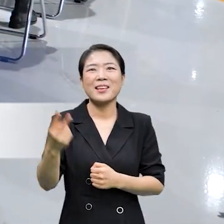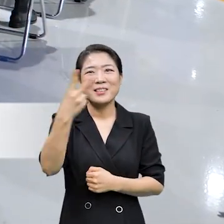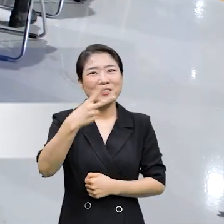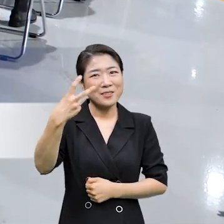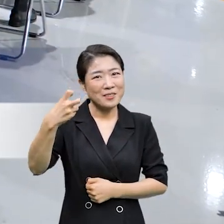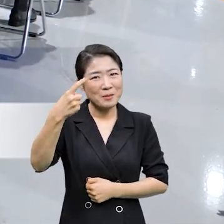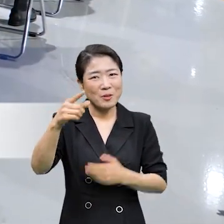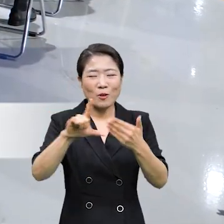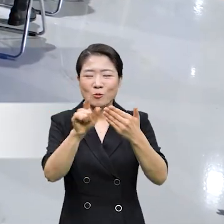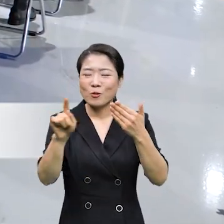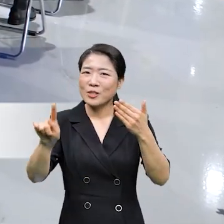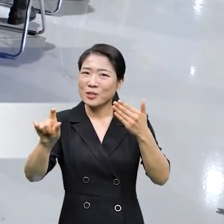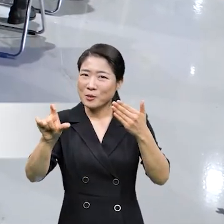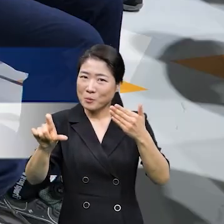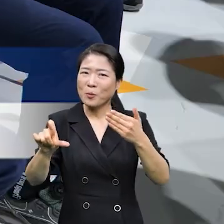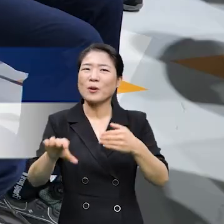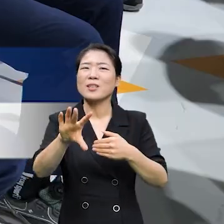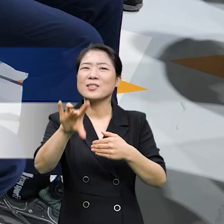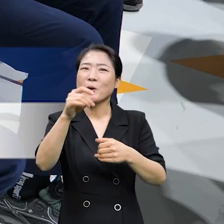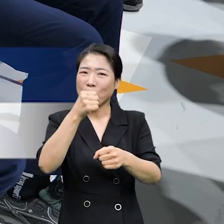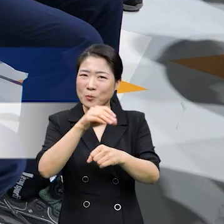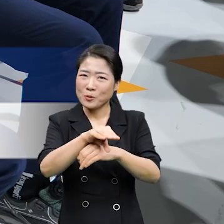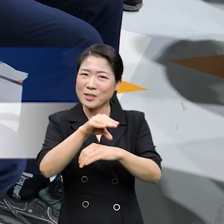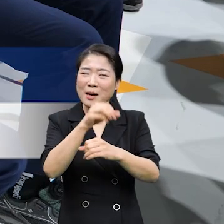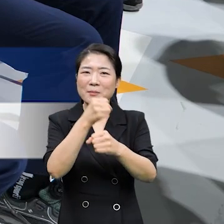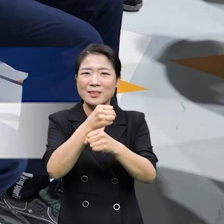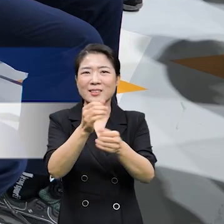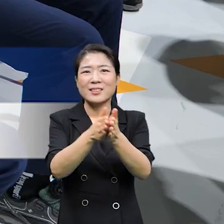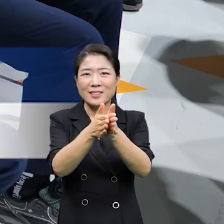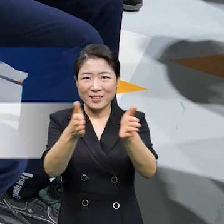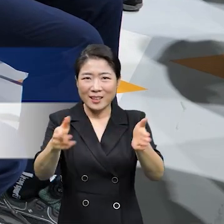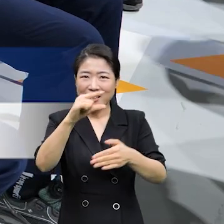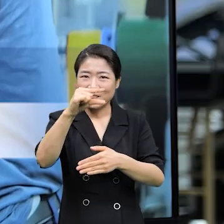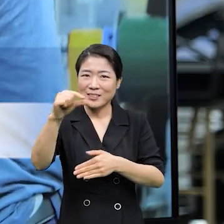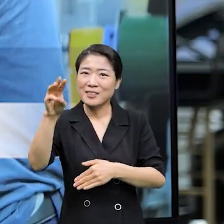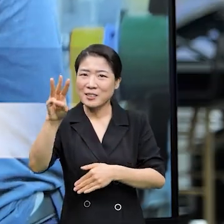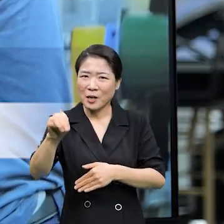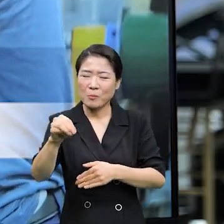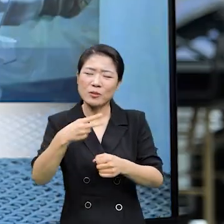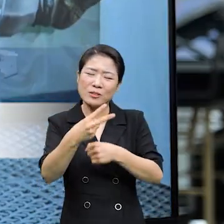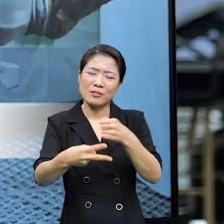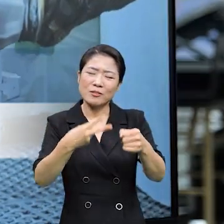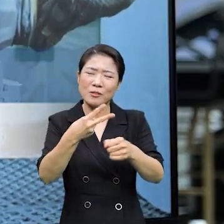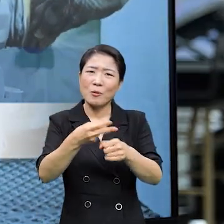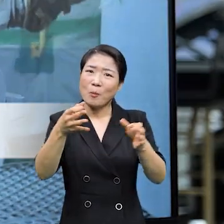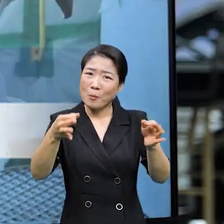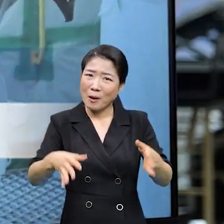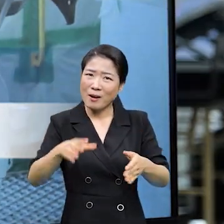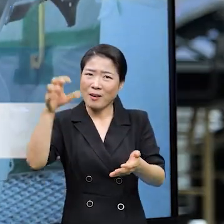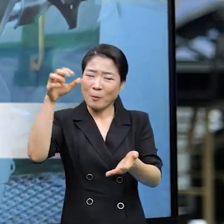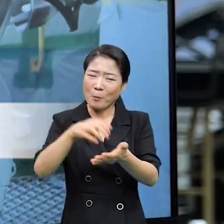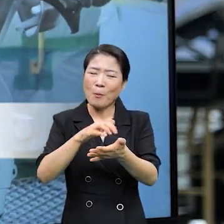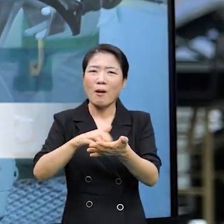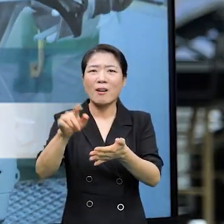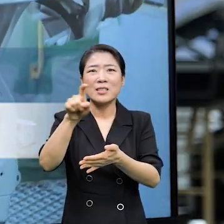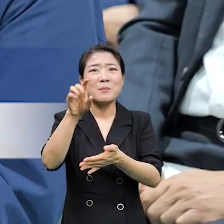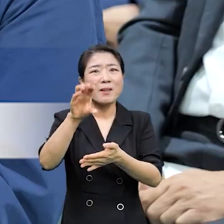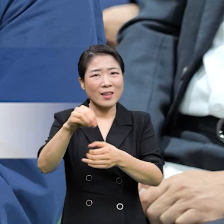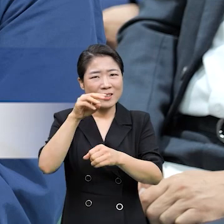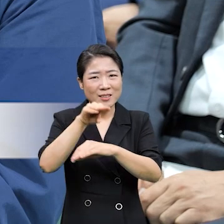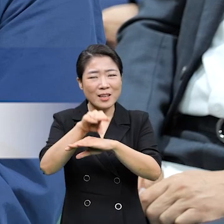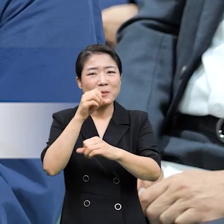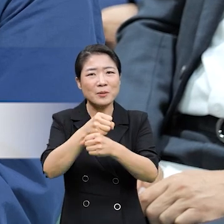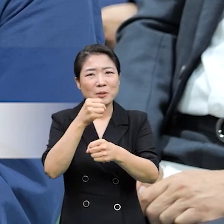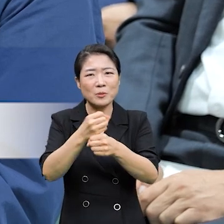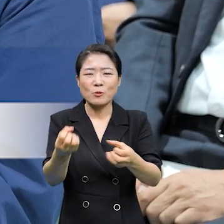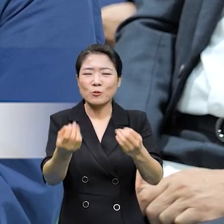2021년 9월 15일 첫차 양산을 시작한 광주 글로벌 모터스는 약 2년여 만에 총 10만 대를 생산했으며